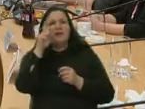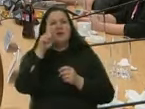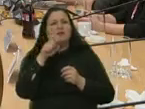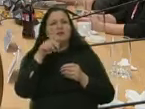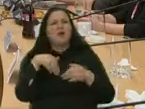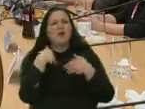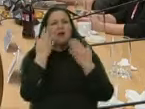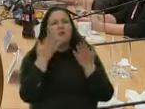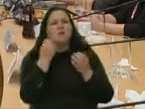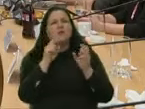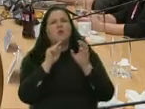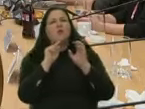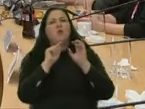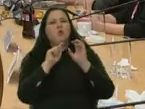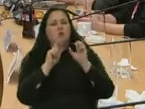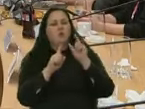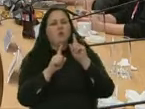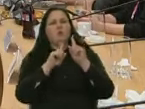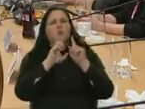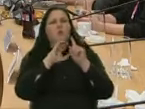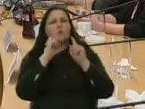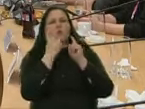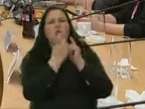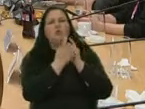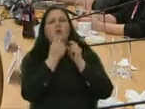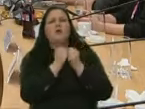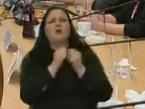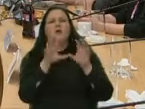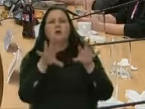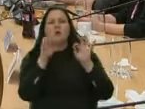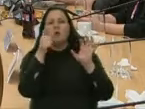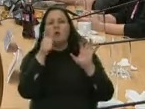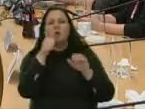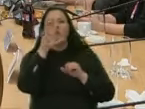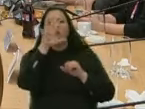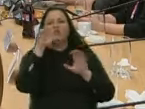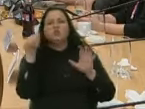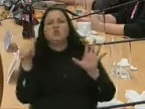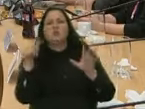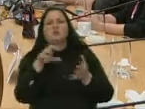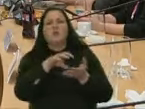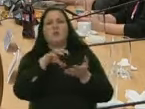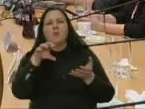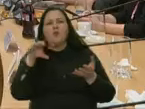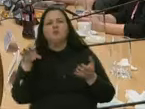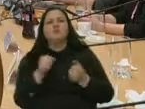pentru cultură găsim 156 de poziții, cheltuind în total